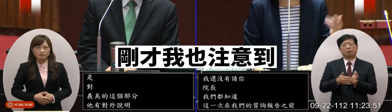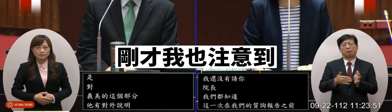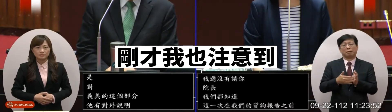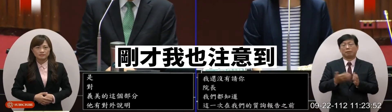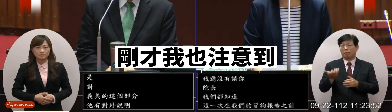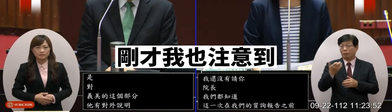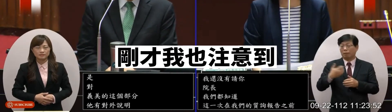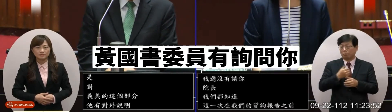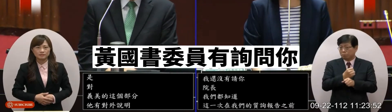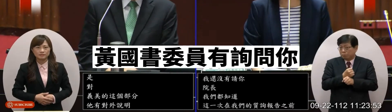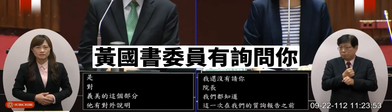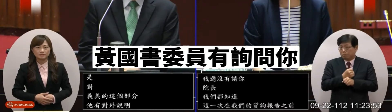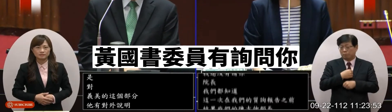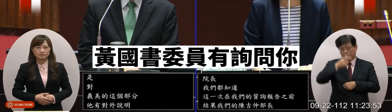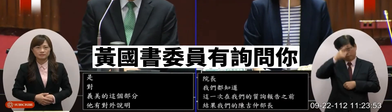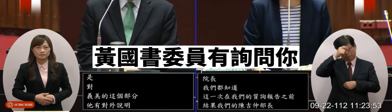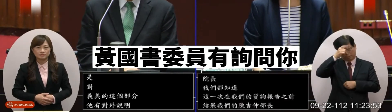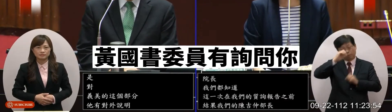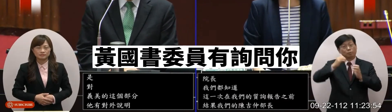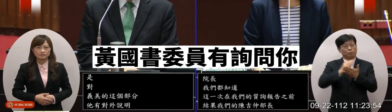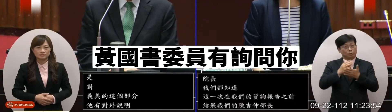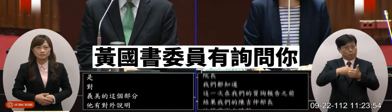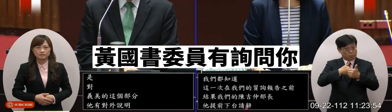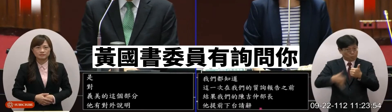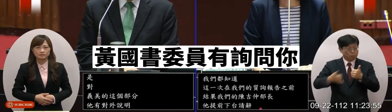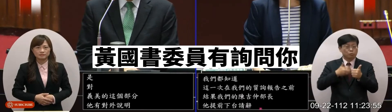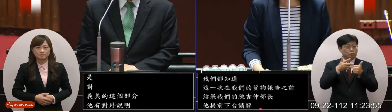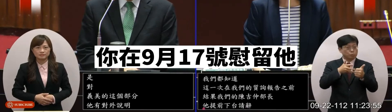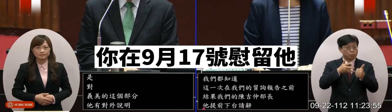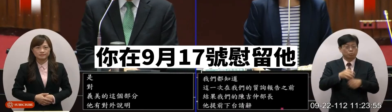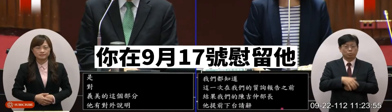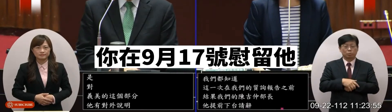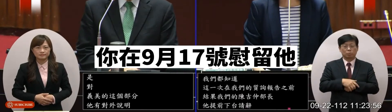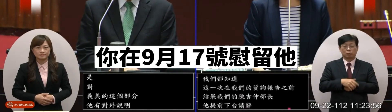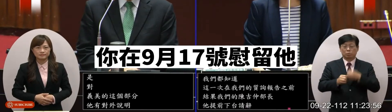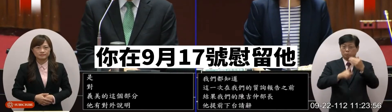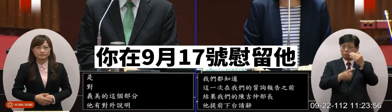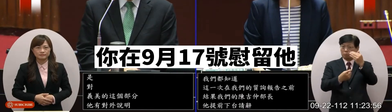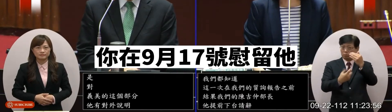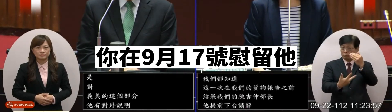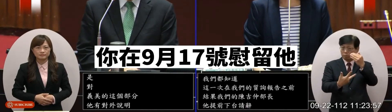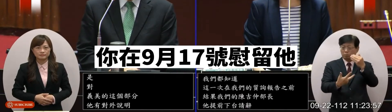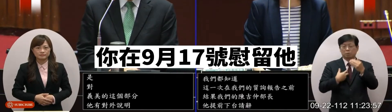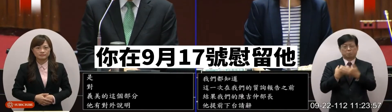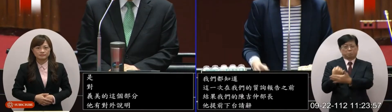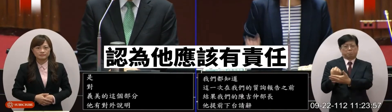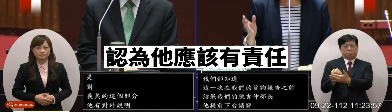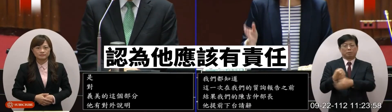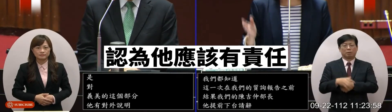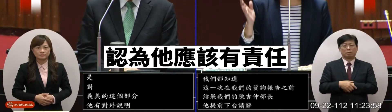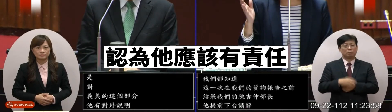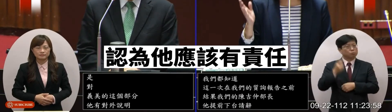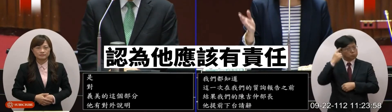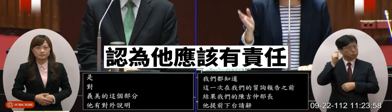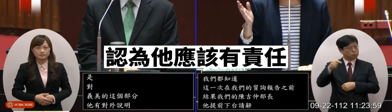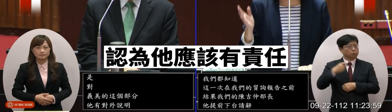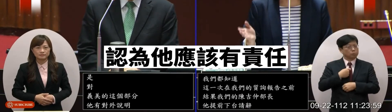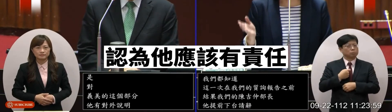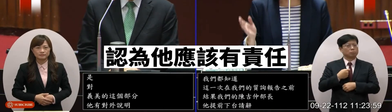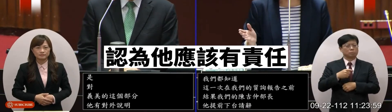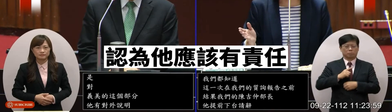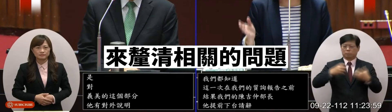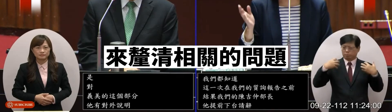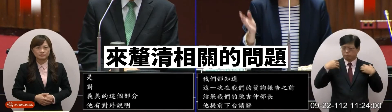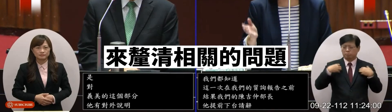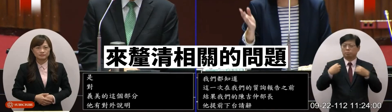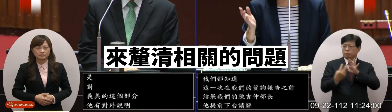刚才我也注意到黄国书委员有询问你，你在9月17号慰留他，认为他应该有